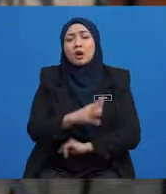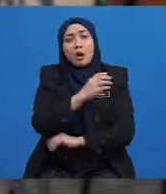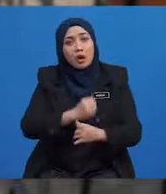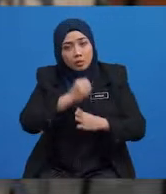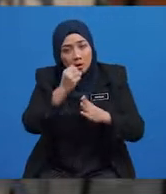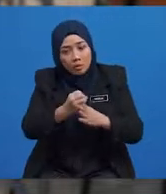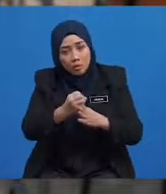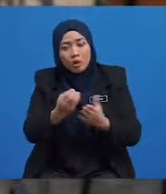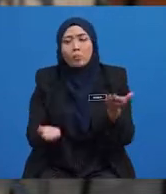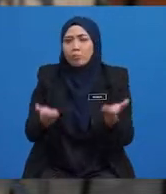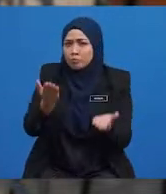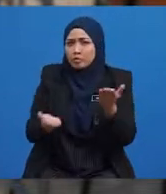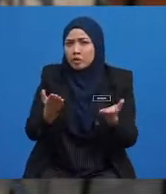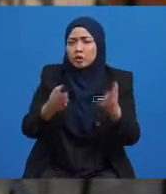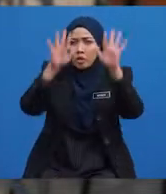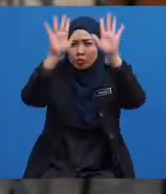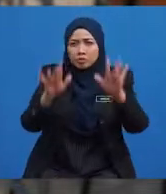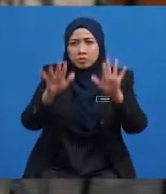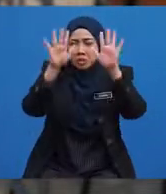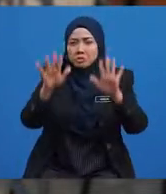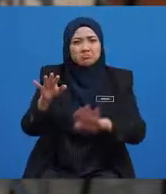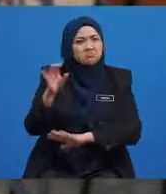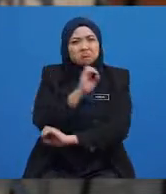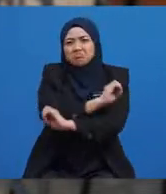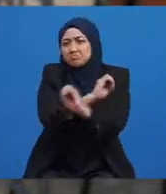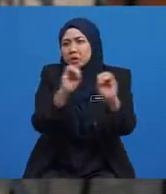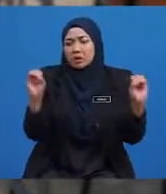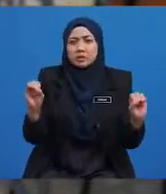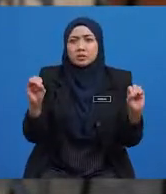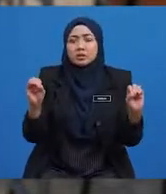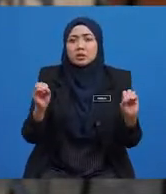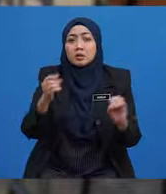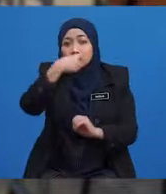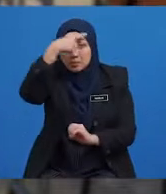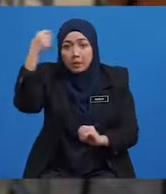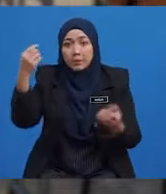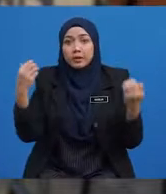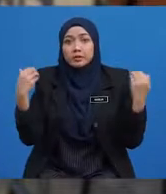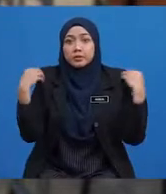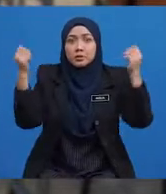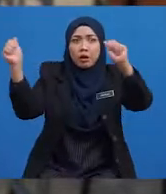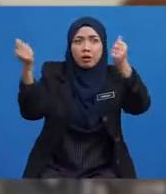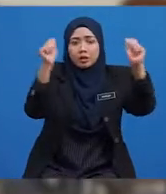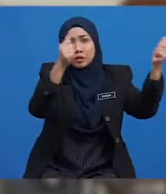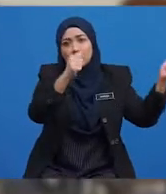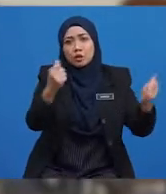atau mungkin hujan tidak turun kerana ada angin kuat.